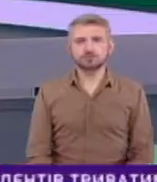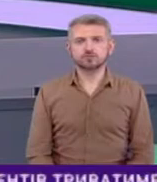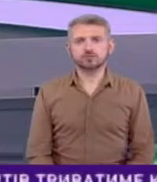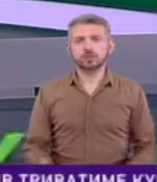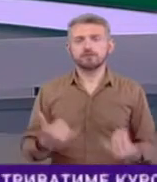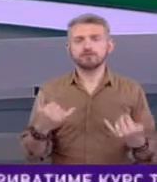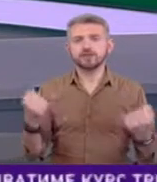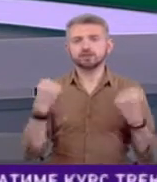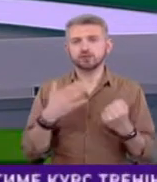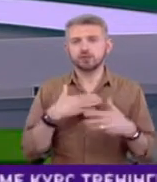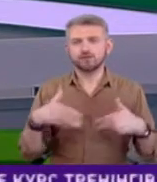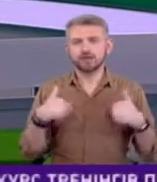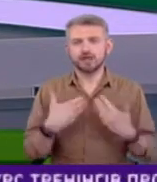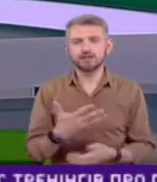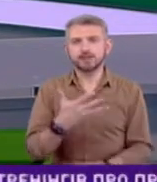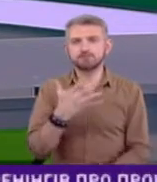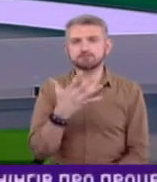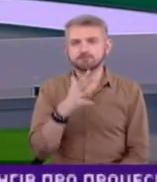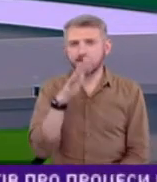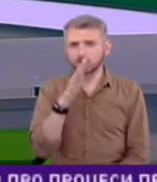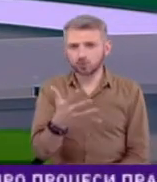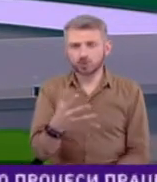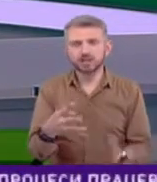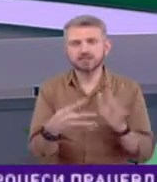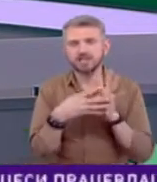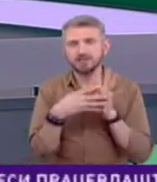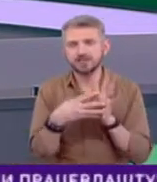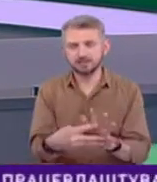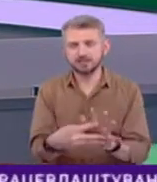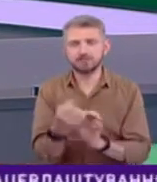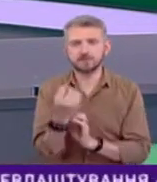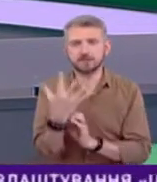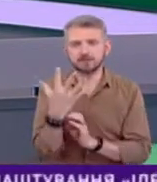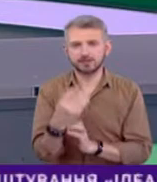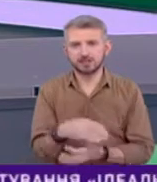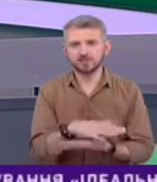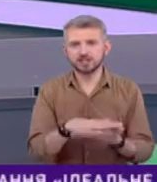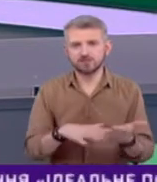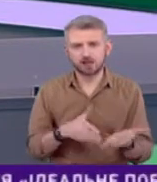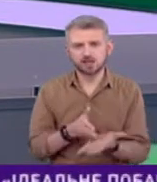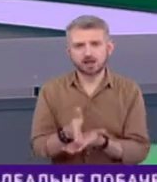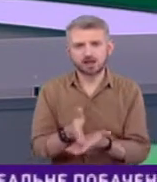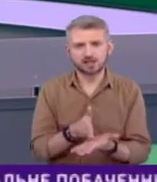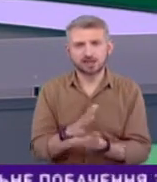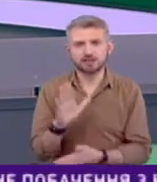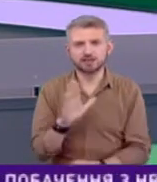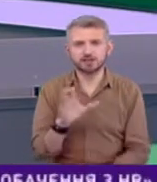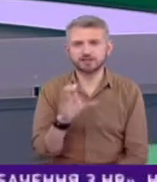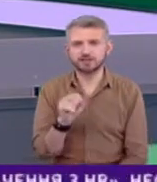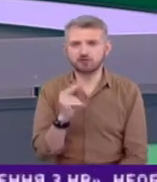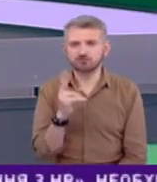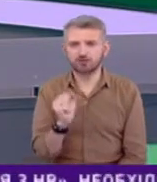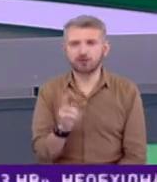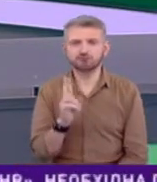В ефірі «Спорт. Моє вітання». 5 років, 9 місяців та 15 днів тривала каденція Василя Сачка у